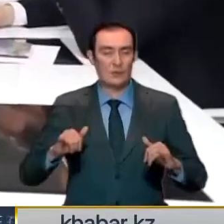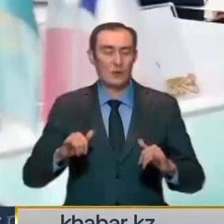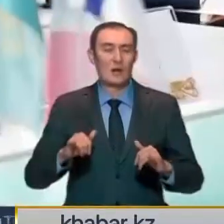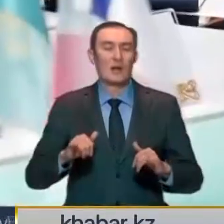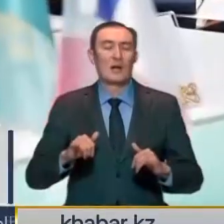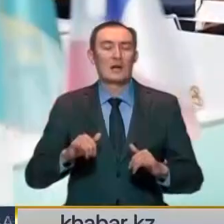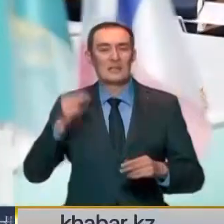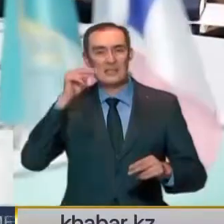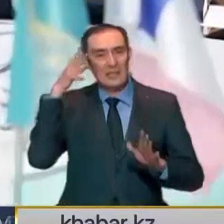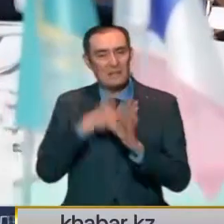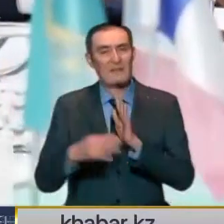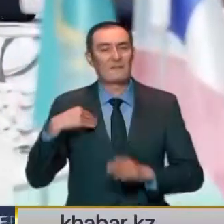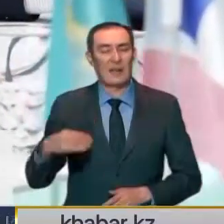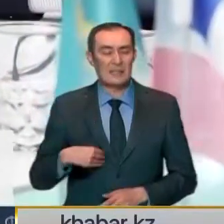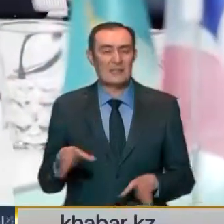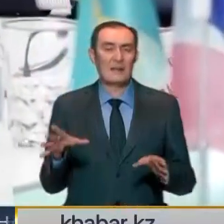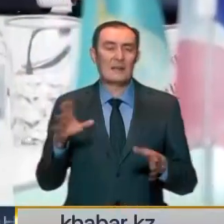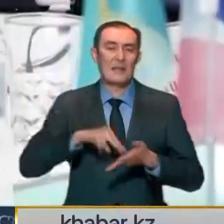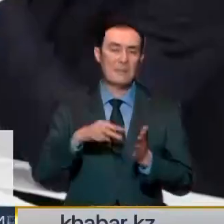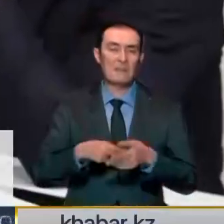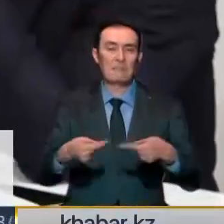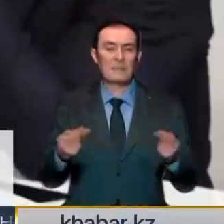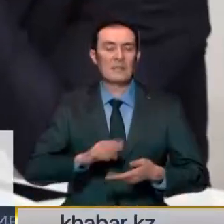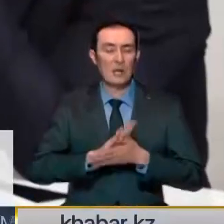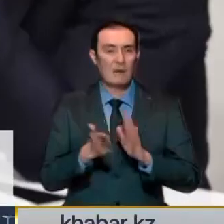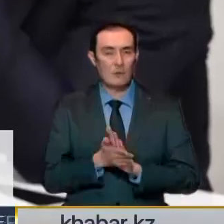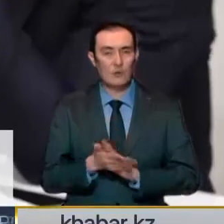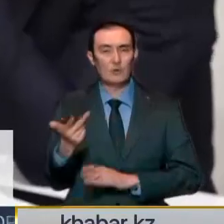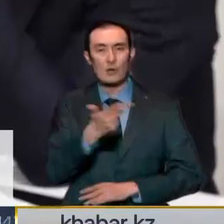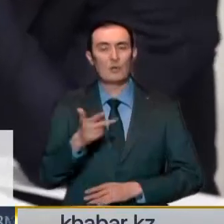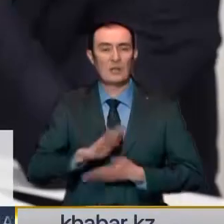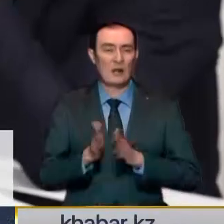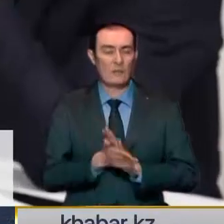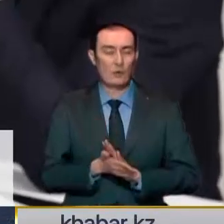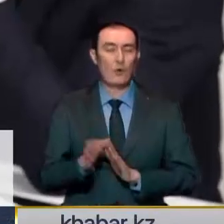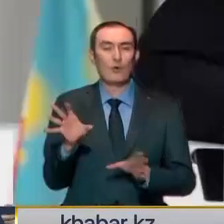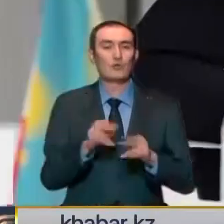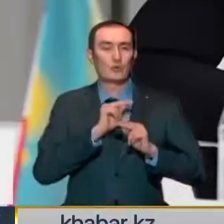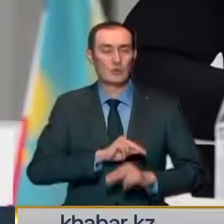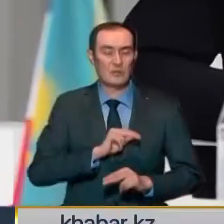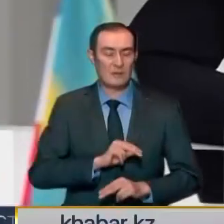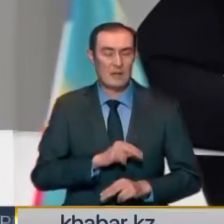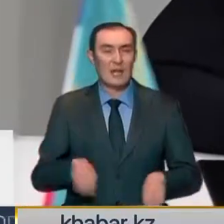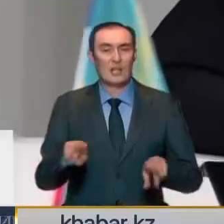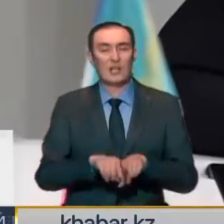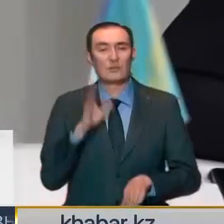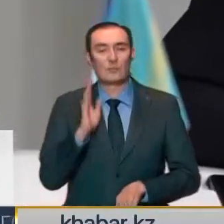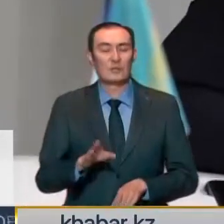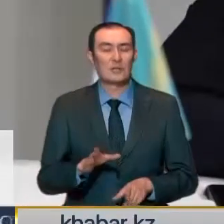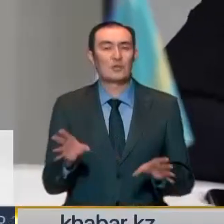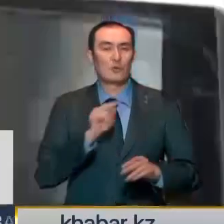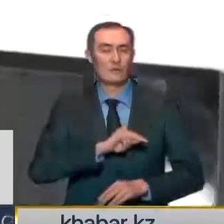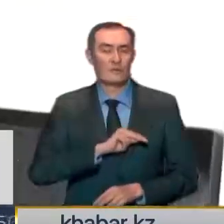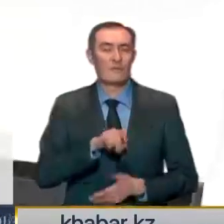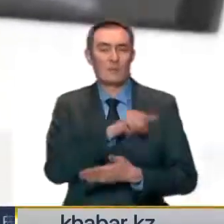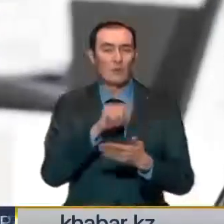и горных исследований Франции. Стороны намерены подписать меморандум и трехстороннее соглашение о сотрудничестве. Также будет налажено